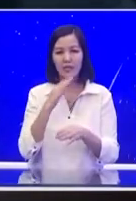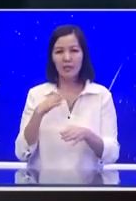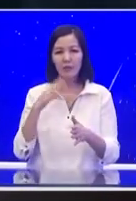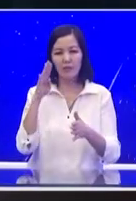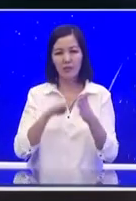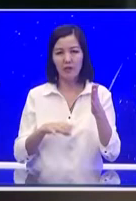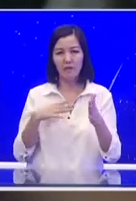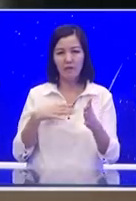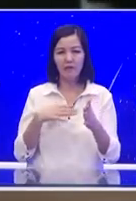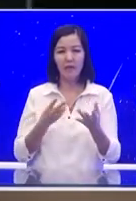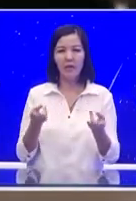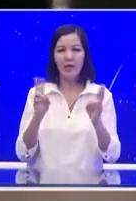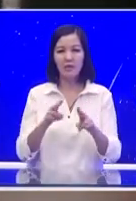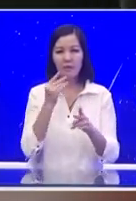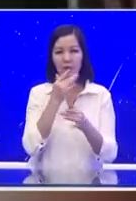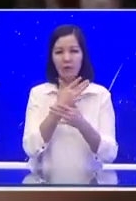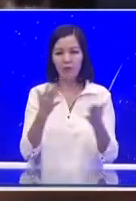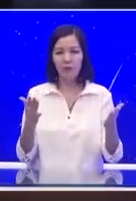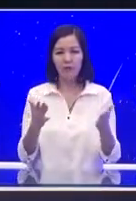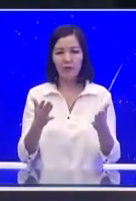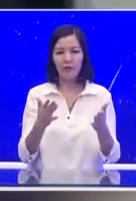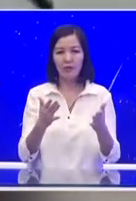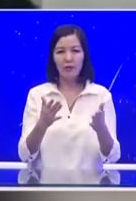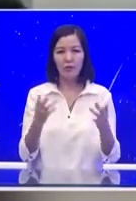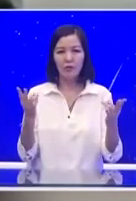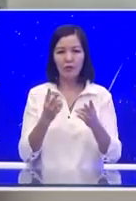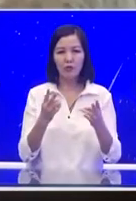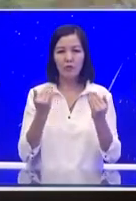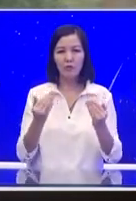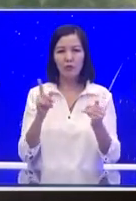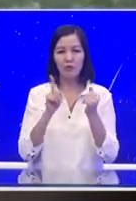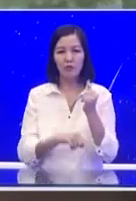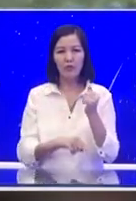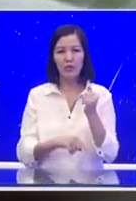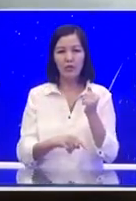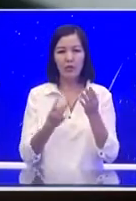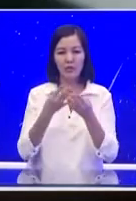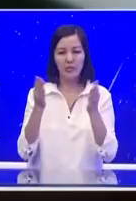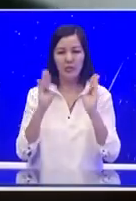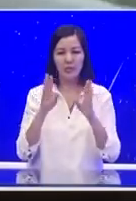оштрафовать. Оставшиеся продуктовые наборы обещают развести нуждающимся уже после окончания карантина.